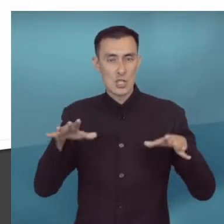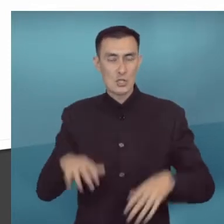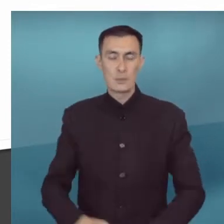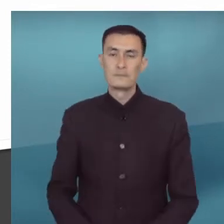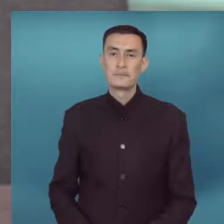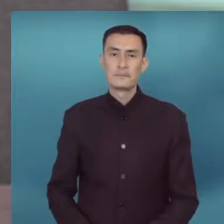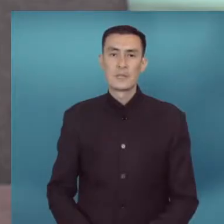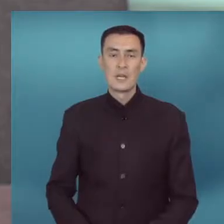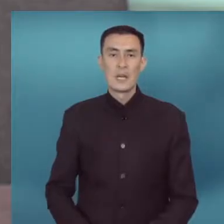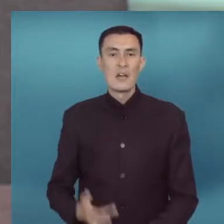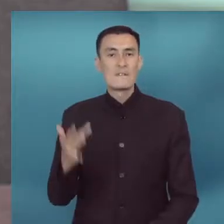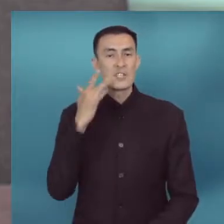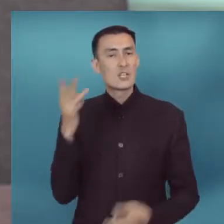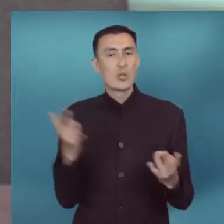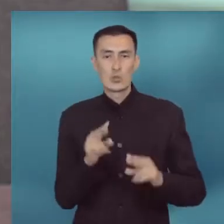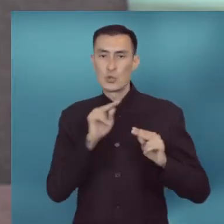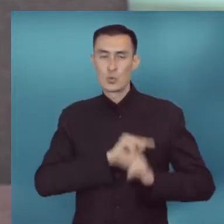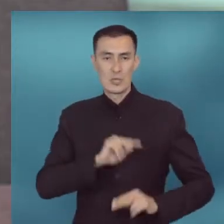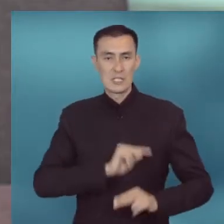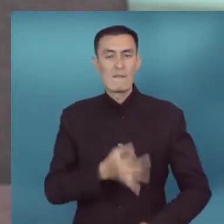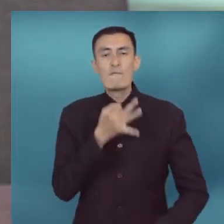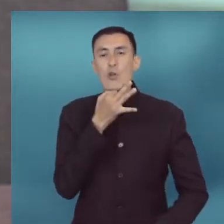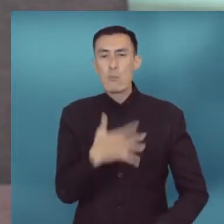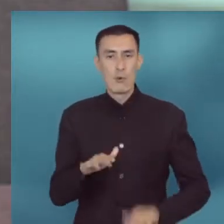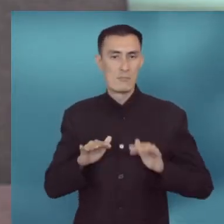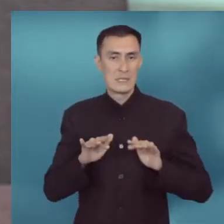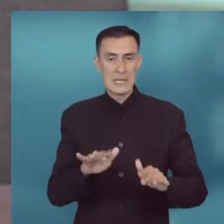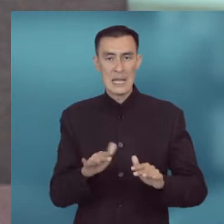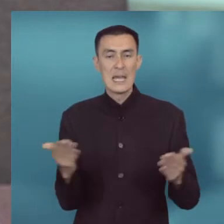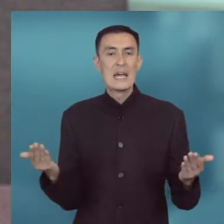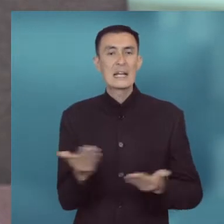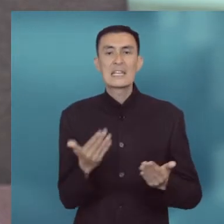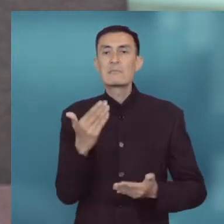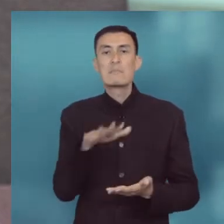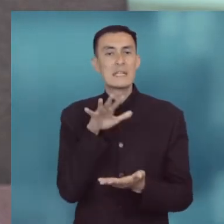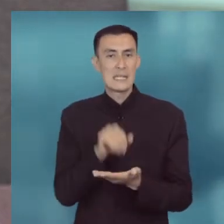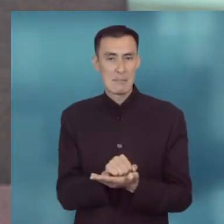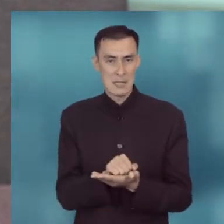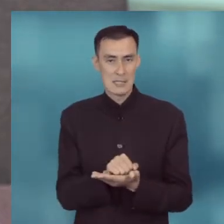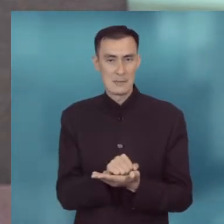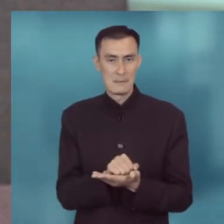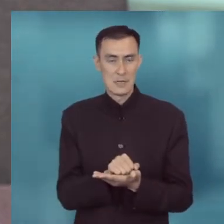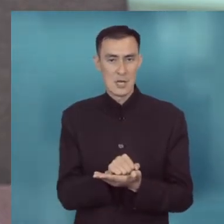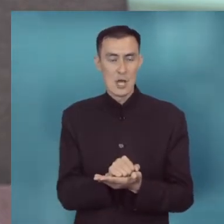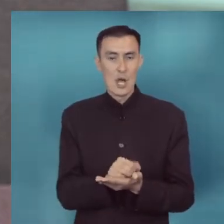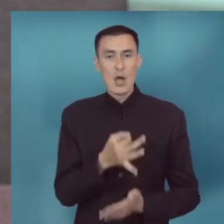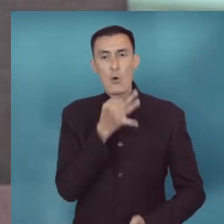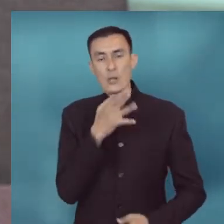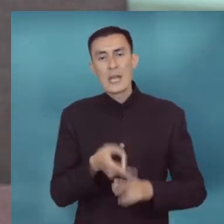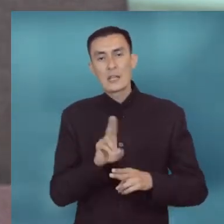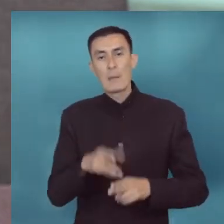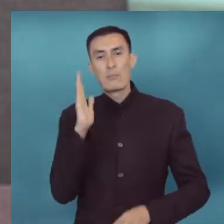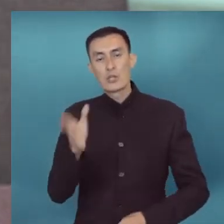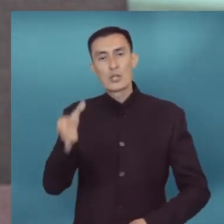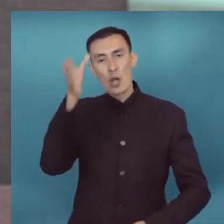неожиданностью. Нужно всегда трудиться. В любом деле, каким бы ты ни занимался, хоть это будет